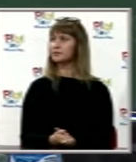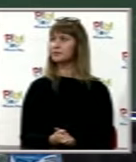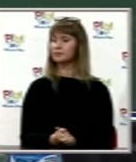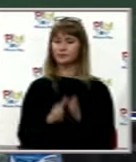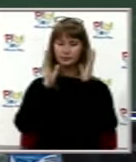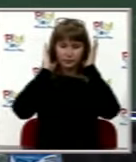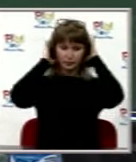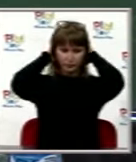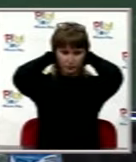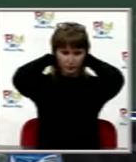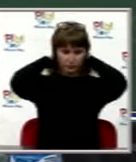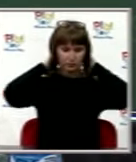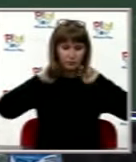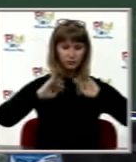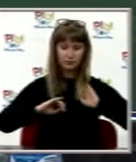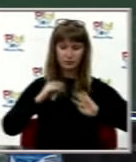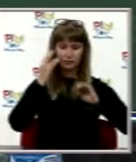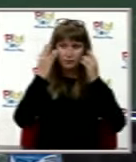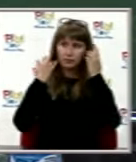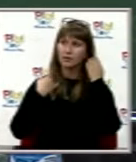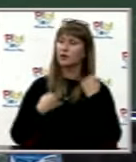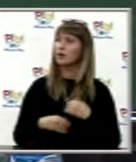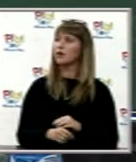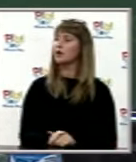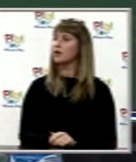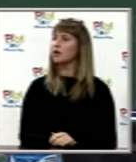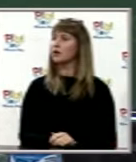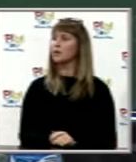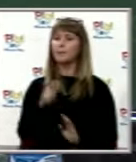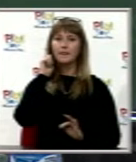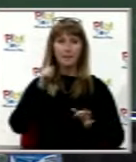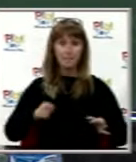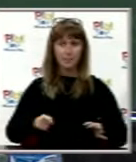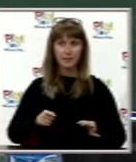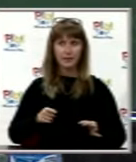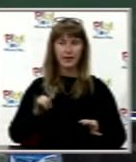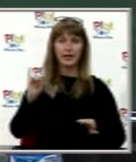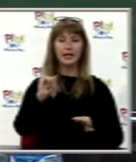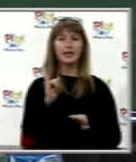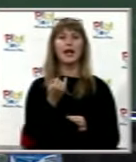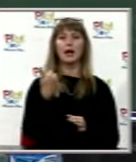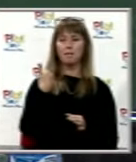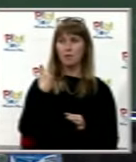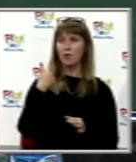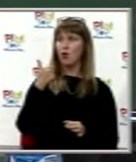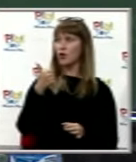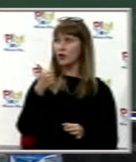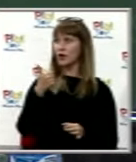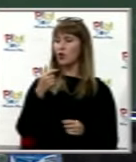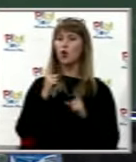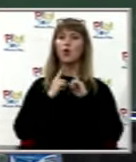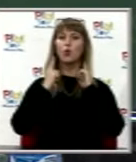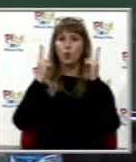po konsultacji z panem przewodniczącym Pawłem Jarczakiem, o co chodzi. Podczas jednego z punktów nie uczestniczyłem w